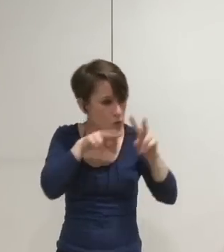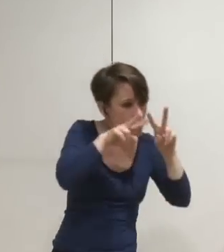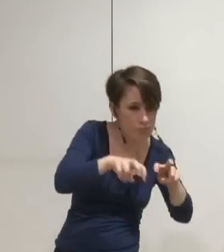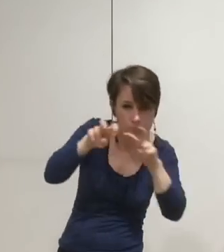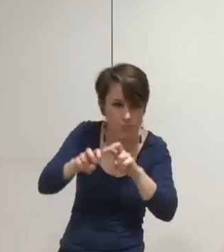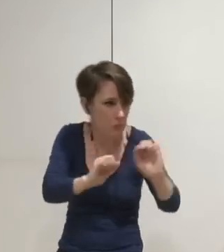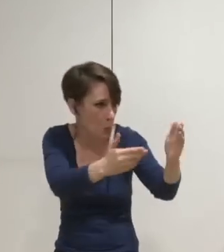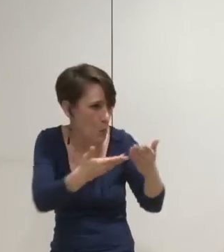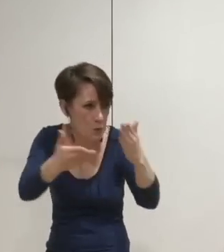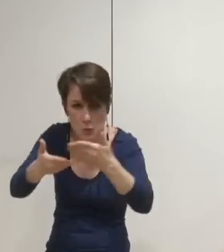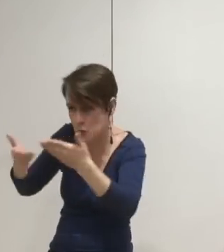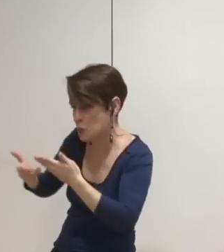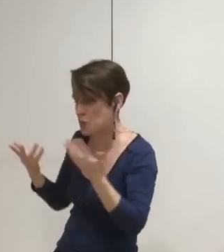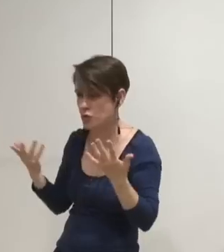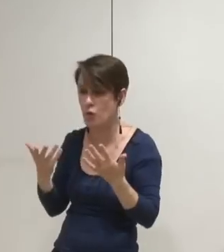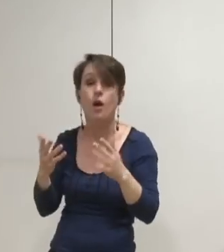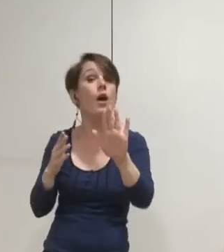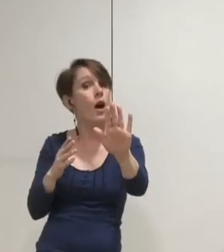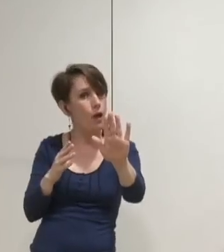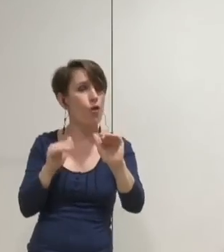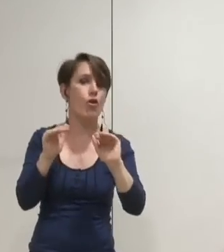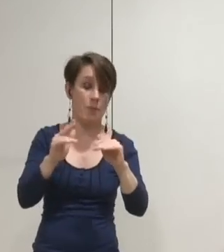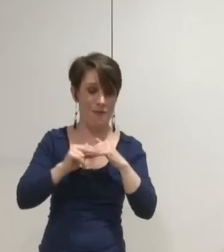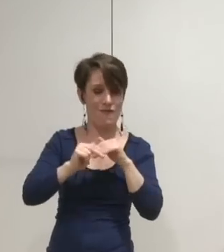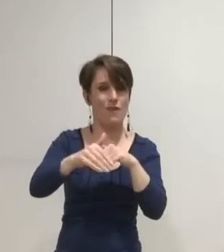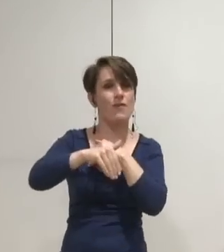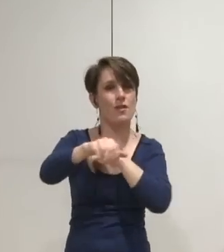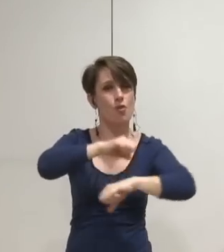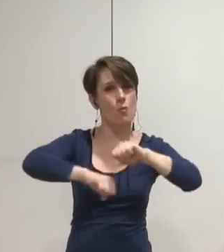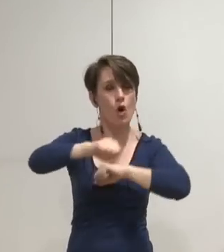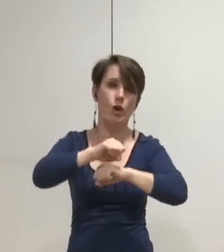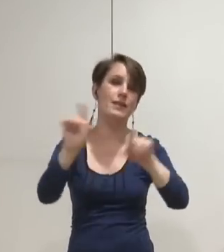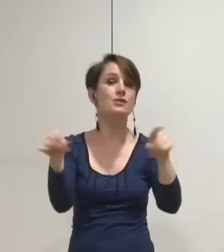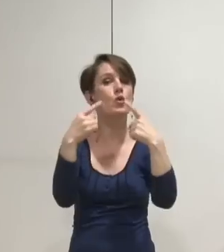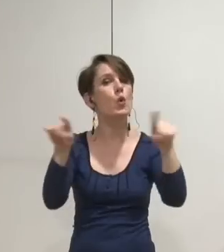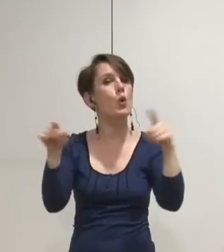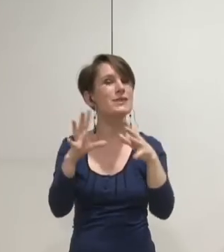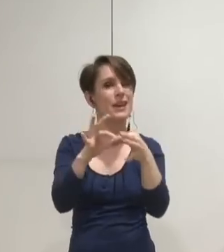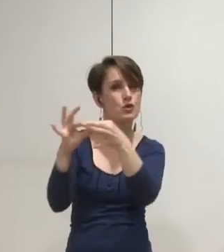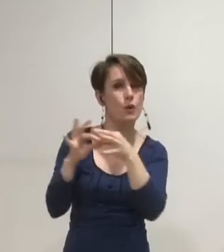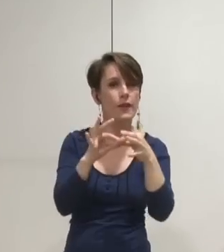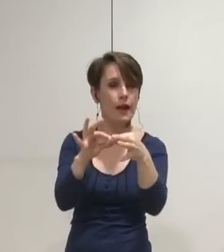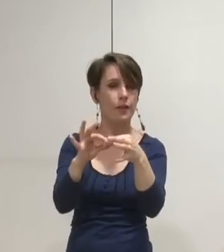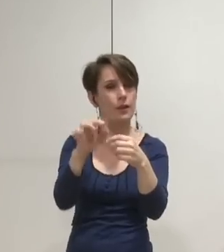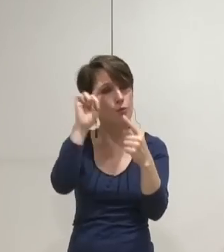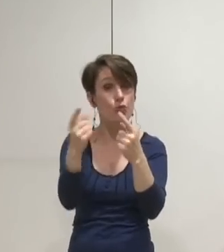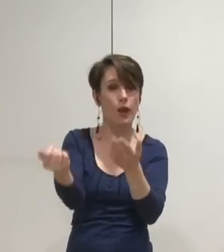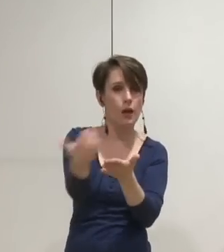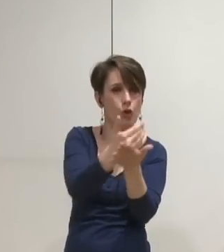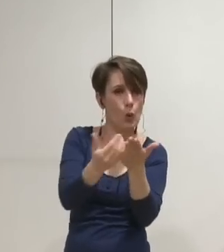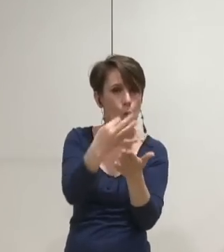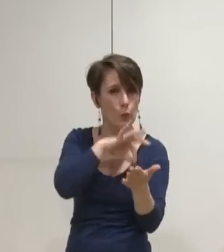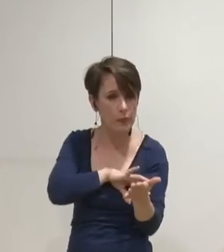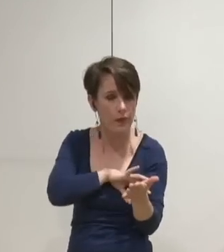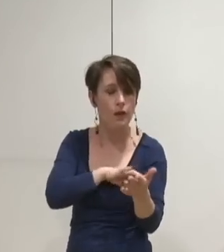que il y il y aura un grand concert de solidarité organisé par ces associations qui est coordonné donc par Jean-Michel Asselin